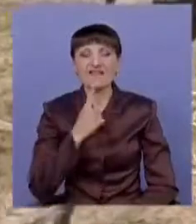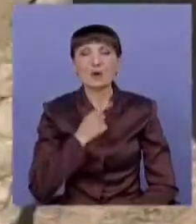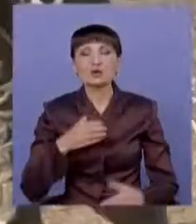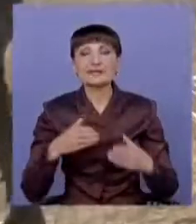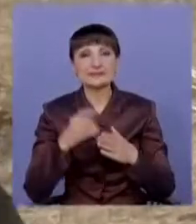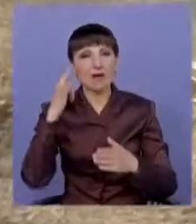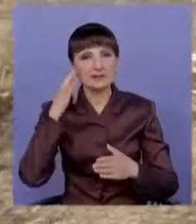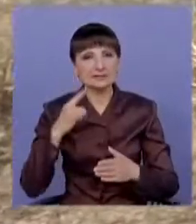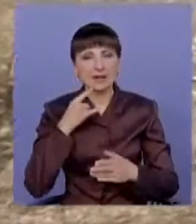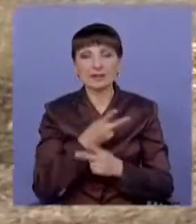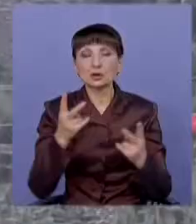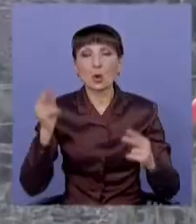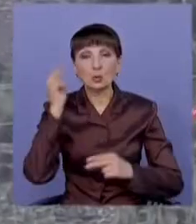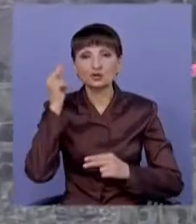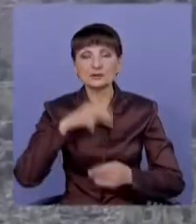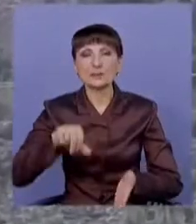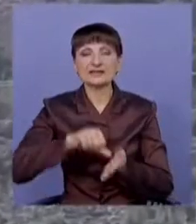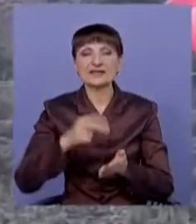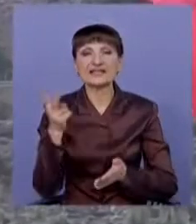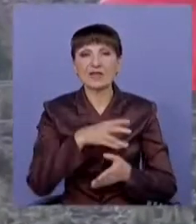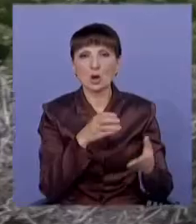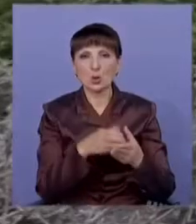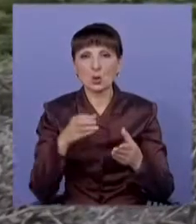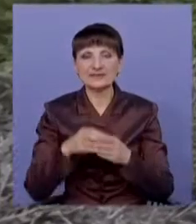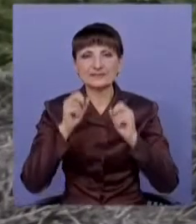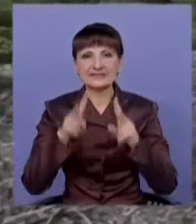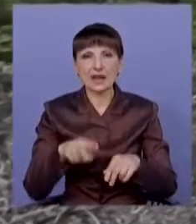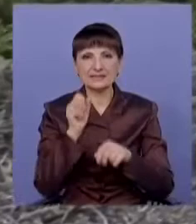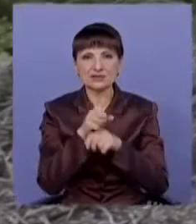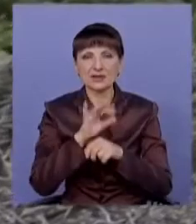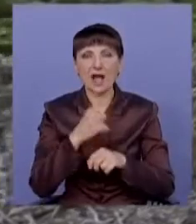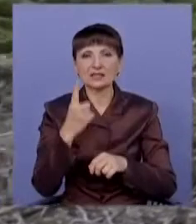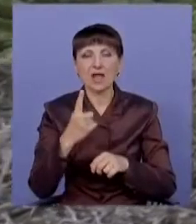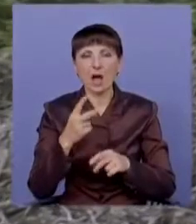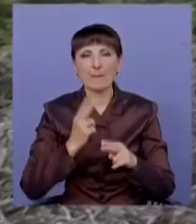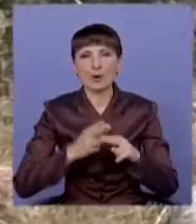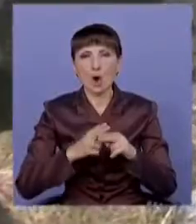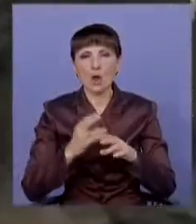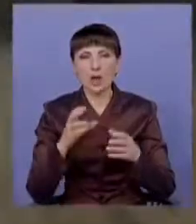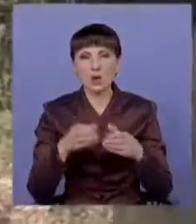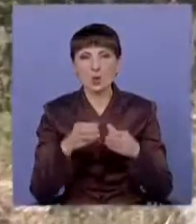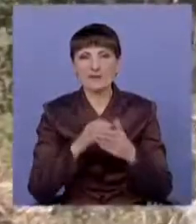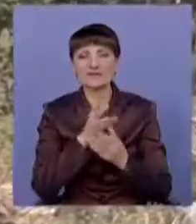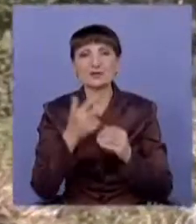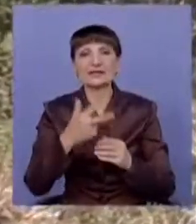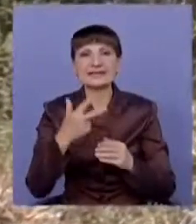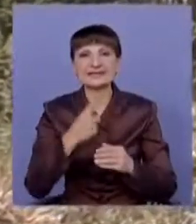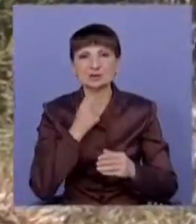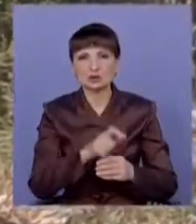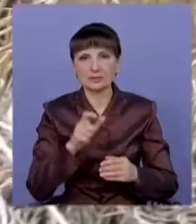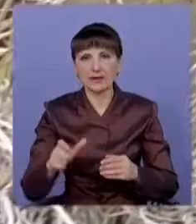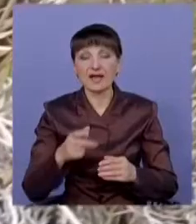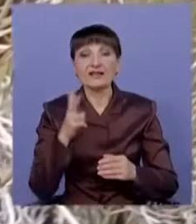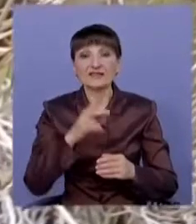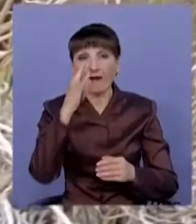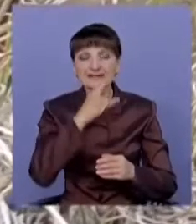силы Казахстана на этих учениях представляют две группы спецназначения и одна бронегруппа. Всего порядка 30 солдат. Военнослужащие двух